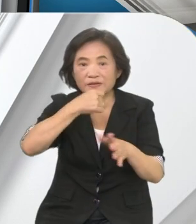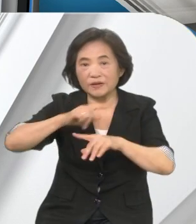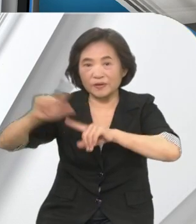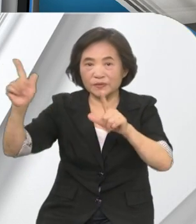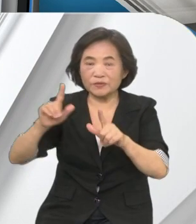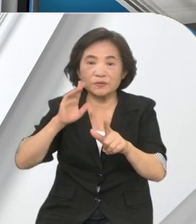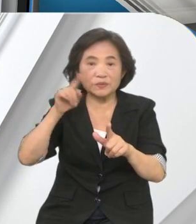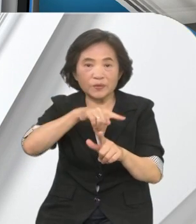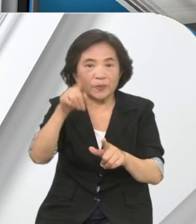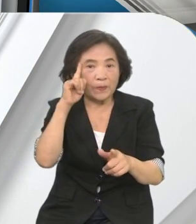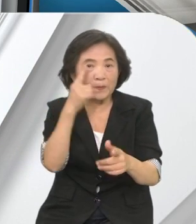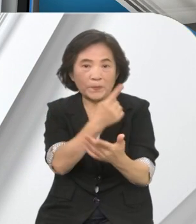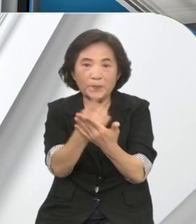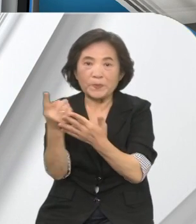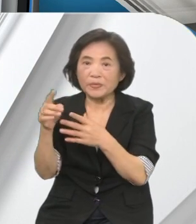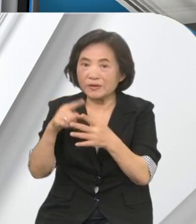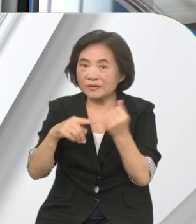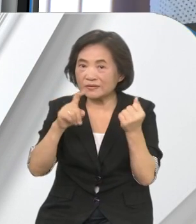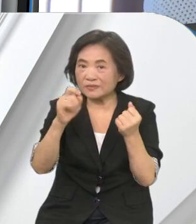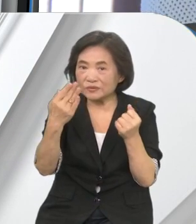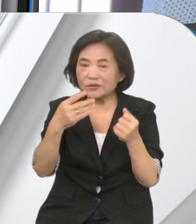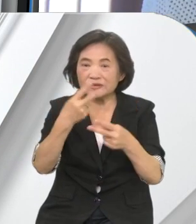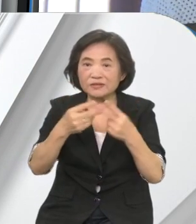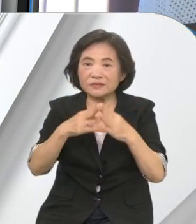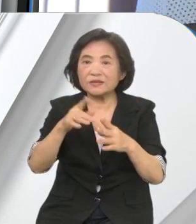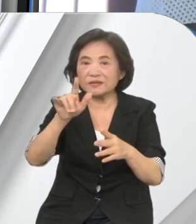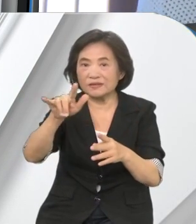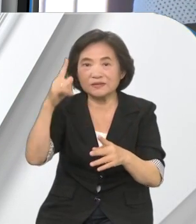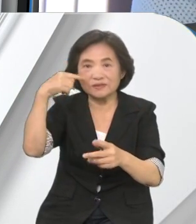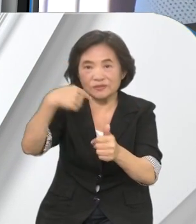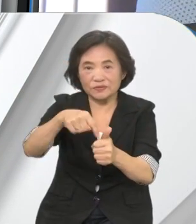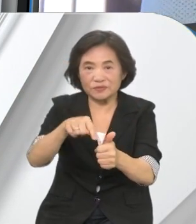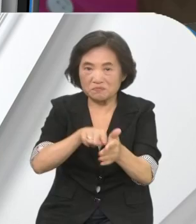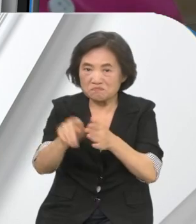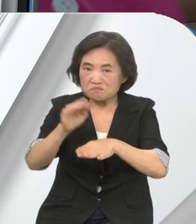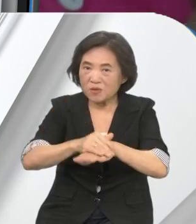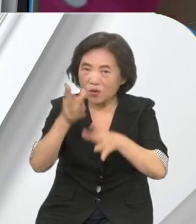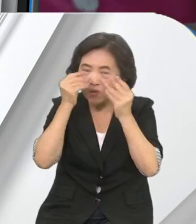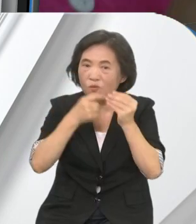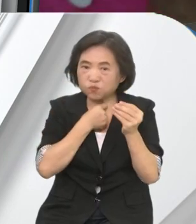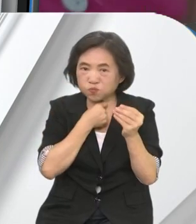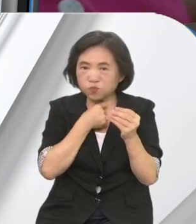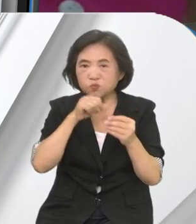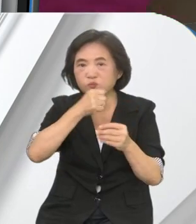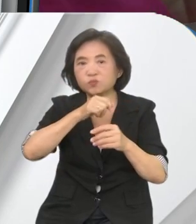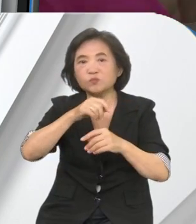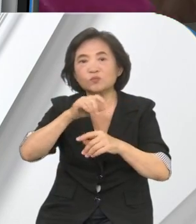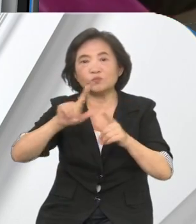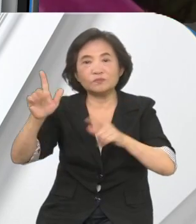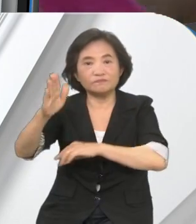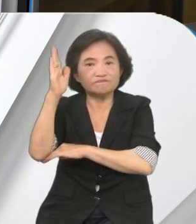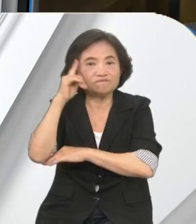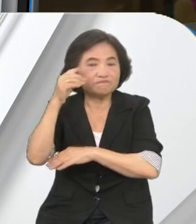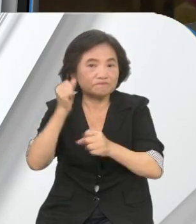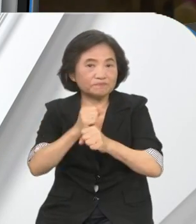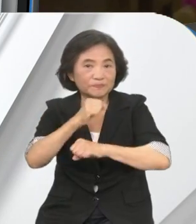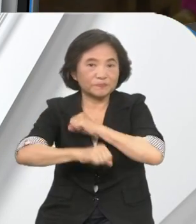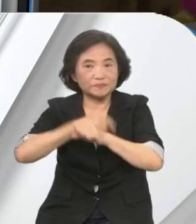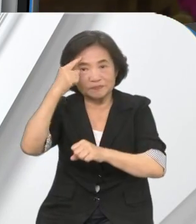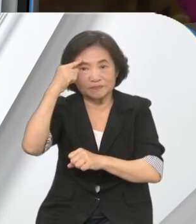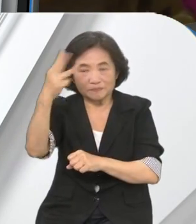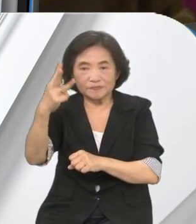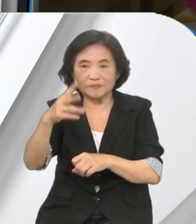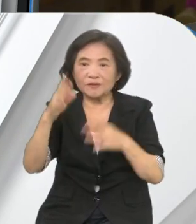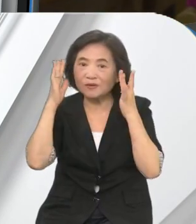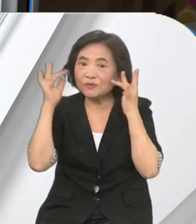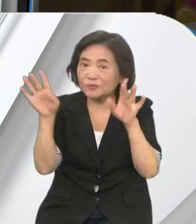为了提升推动业内十九位行业新创事的专业教学能力，推动业政府期盼内连登